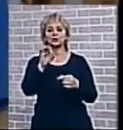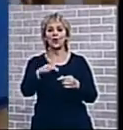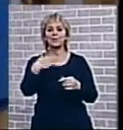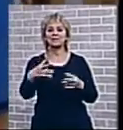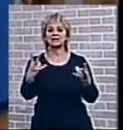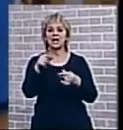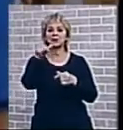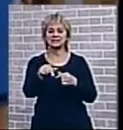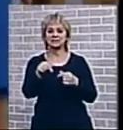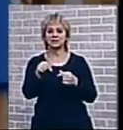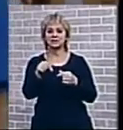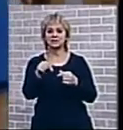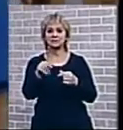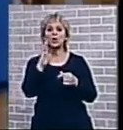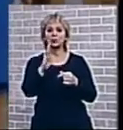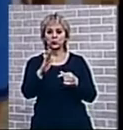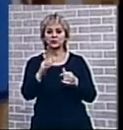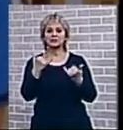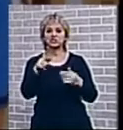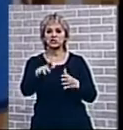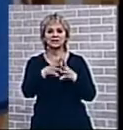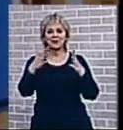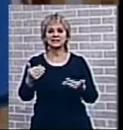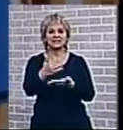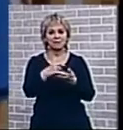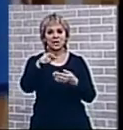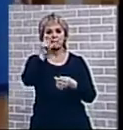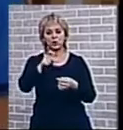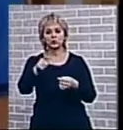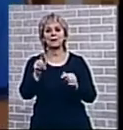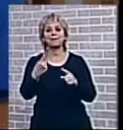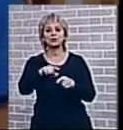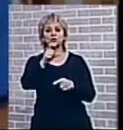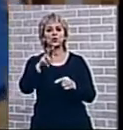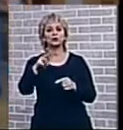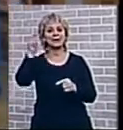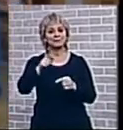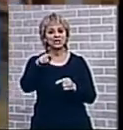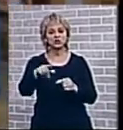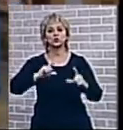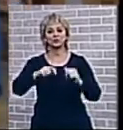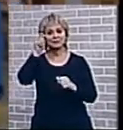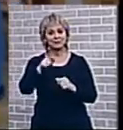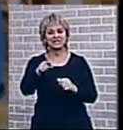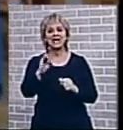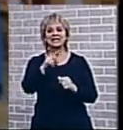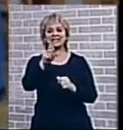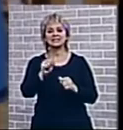мере необходимости будем сейчас максимально собираем людей, потому что люди кто-то приезжает, студенты приезжают